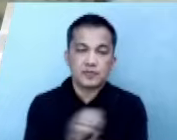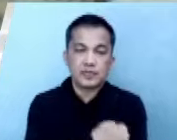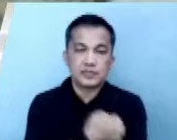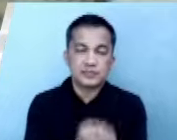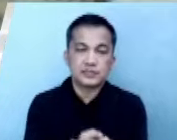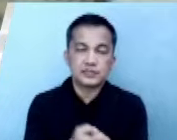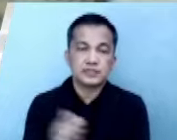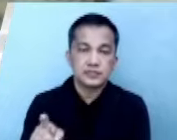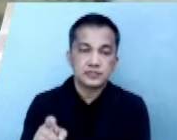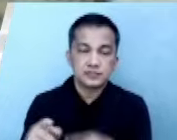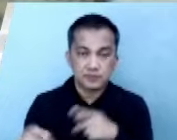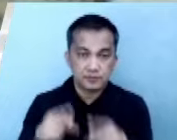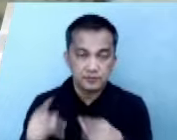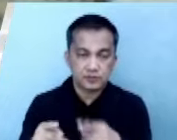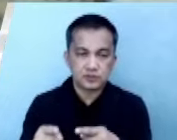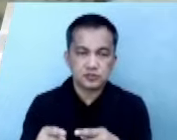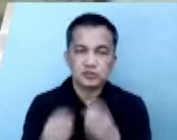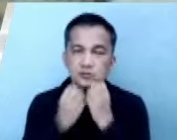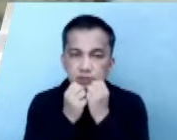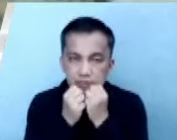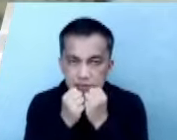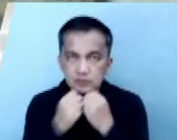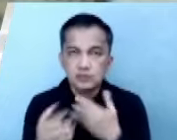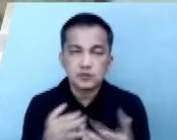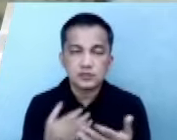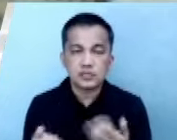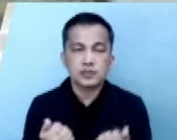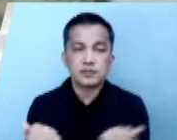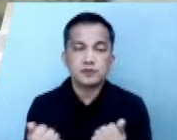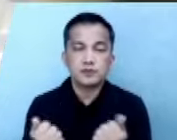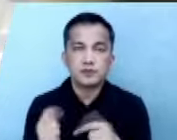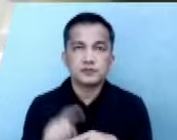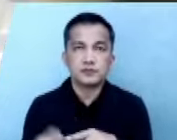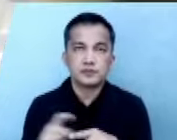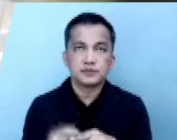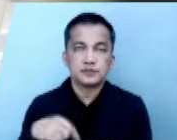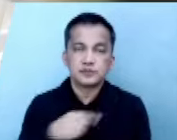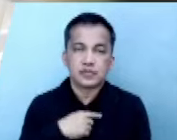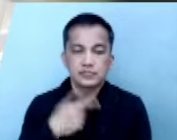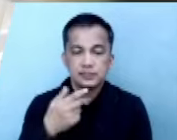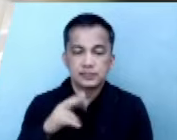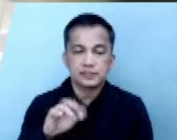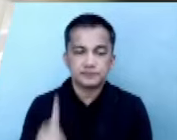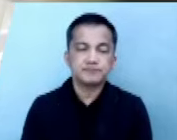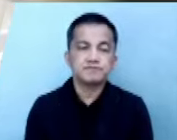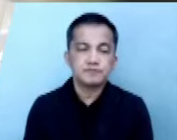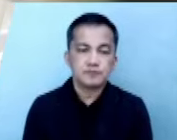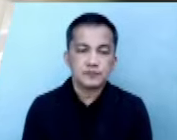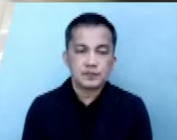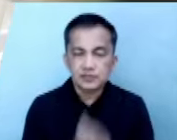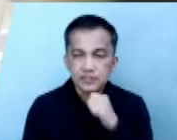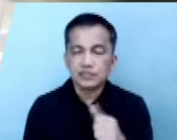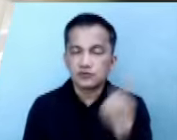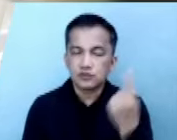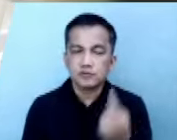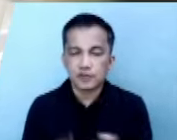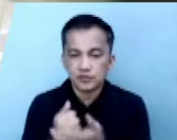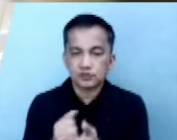raw mapagkasya natin kung ano man ang available na kuryente sa ating grid. Hindi lang ito makakatulong sa sistema natin, sa